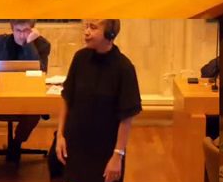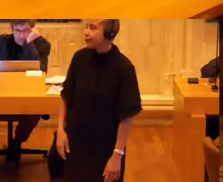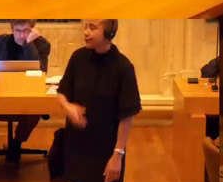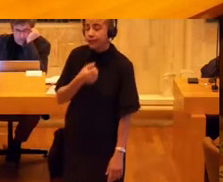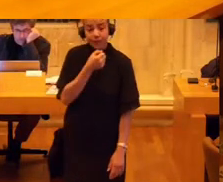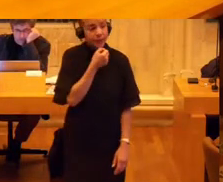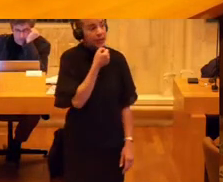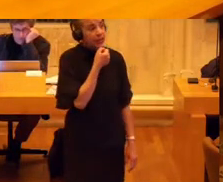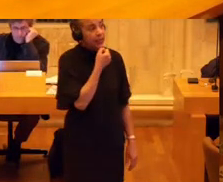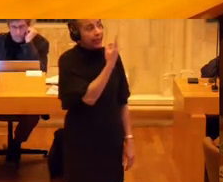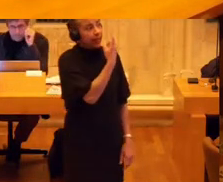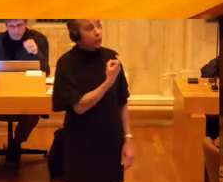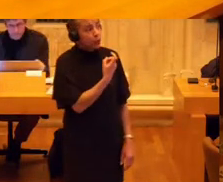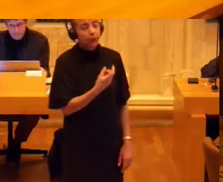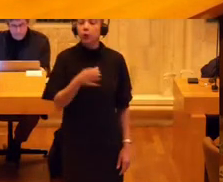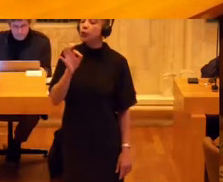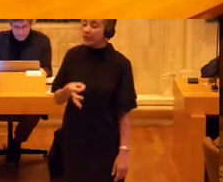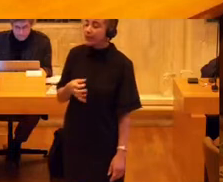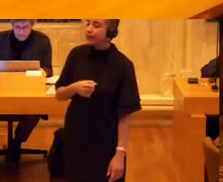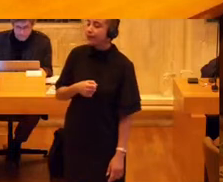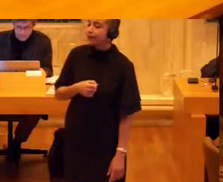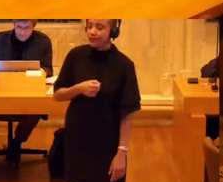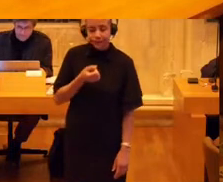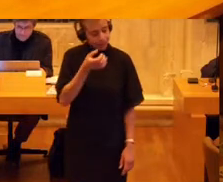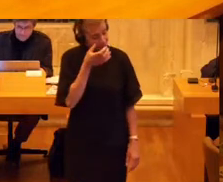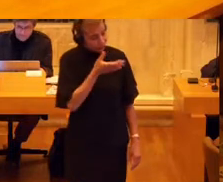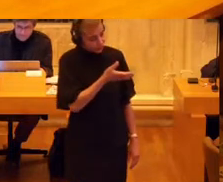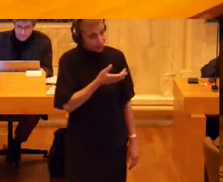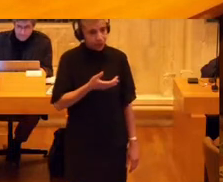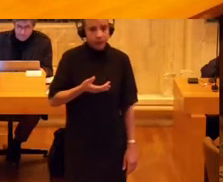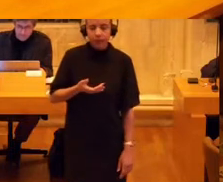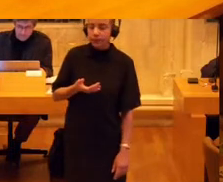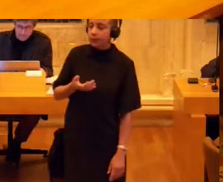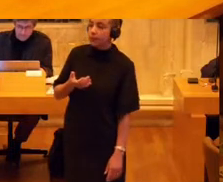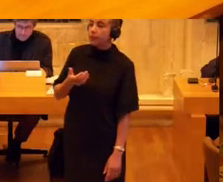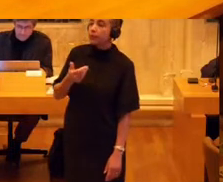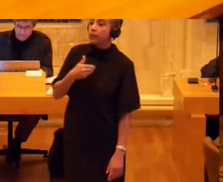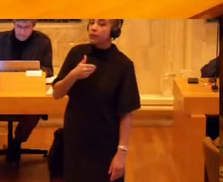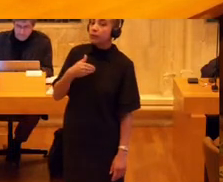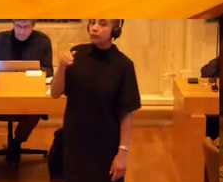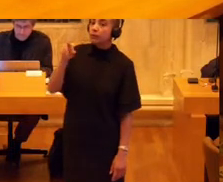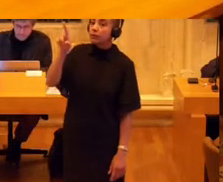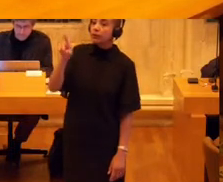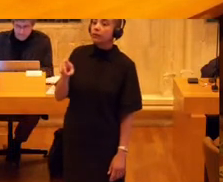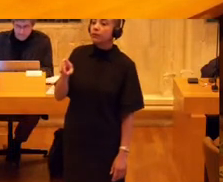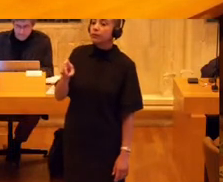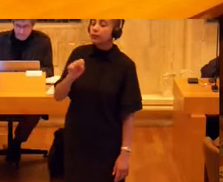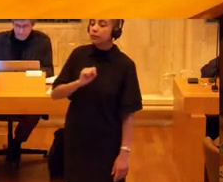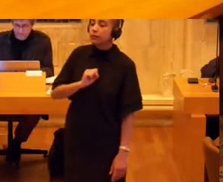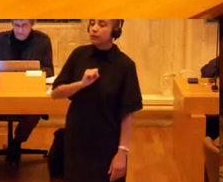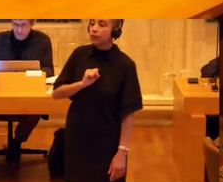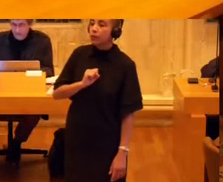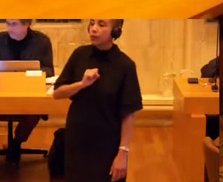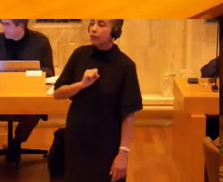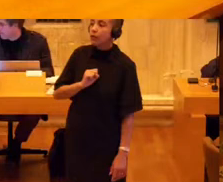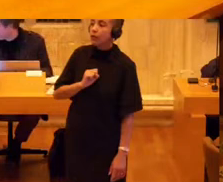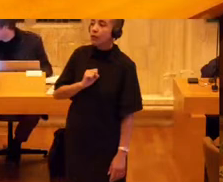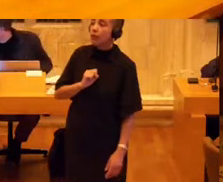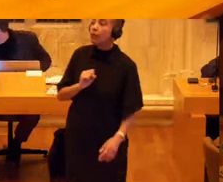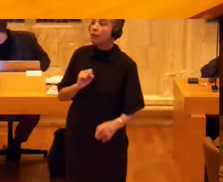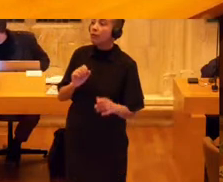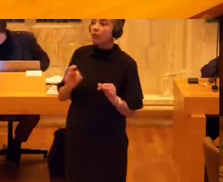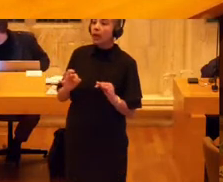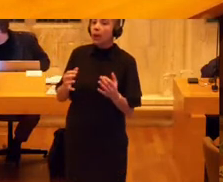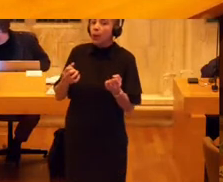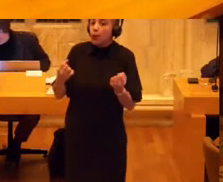avez une question ? Oui. Allez-y. C'était simplement pour demander si, par rapport justement à la